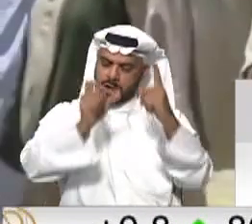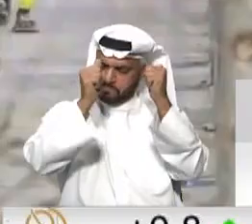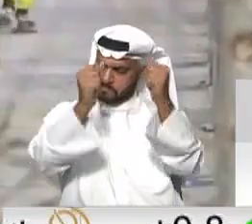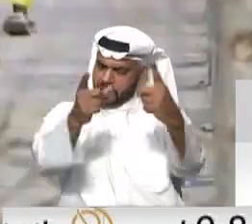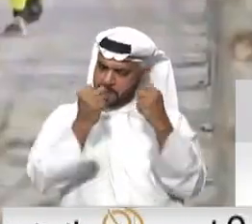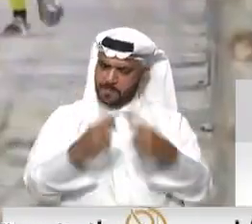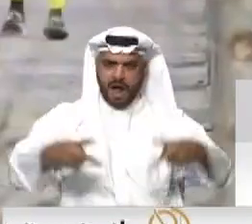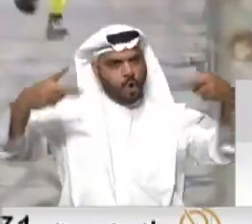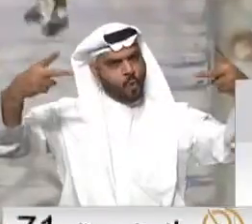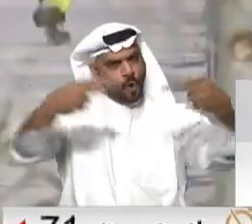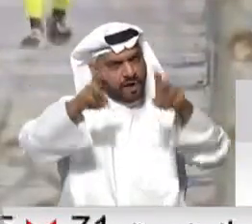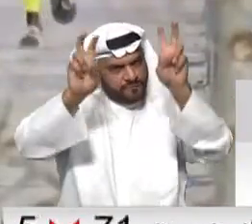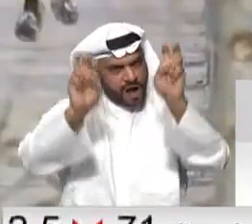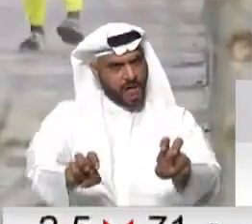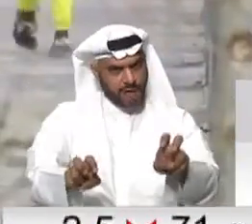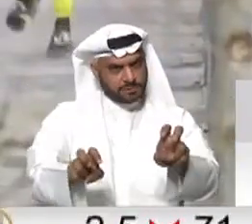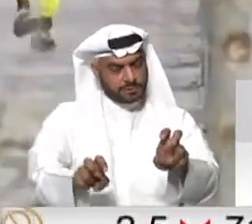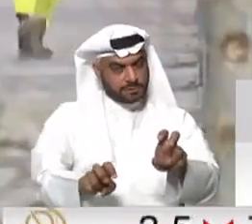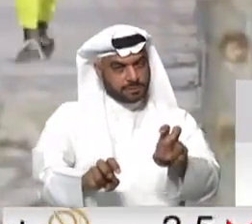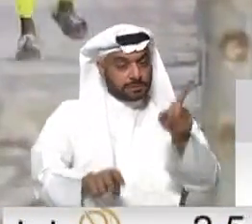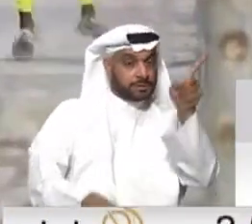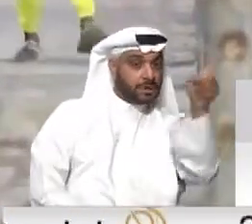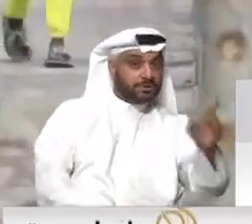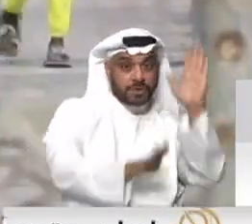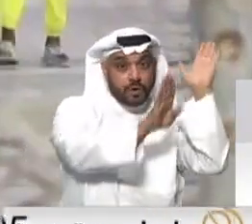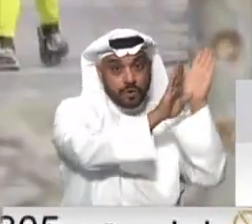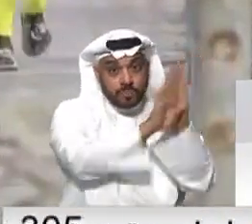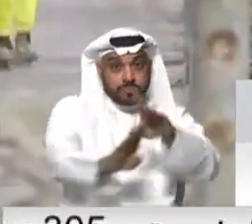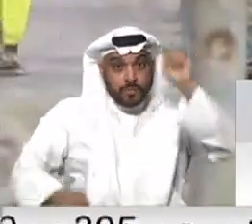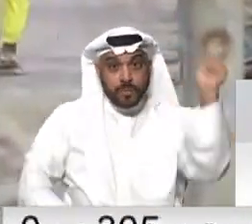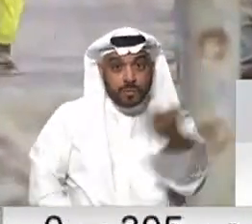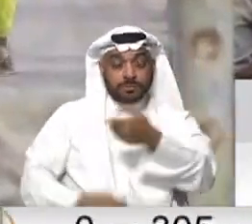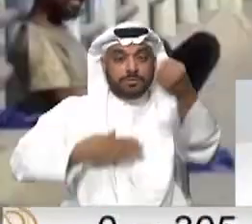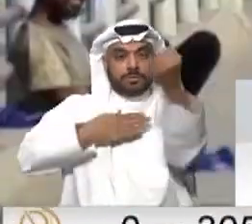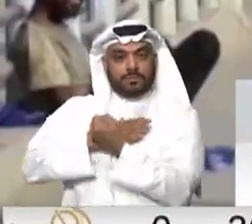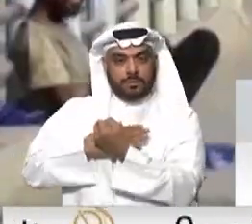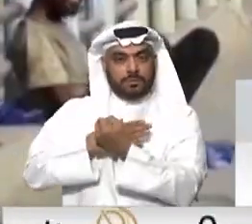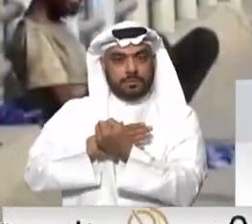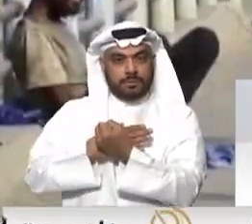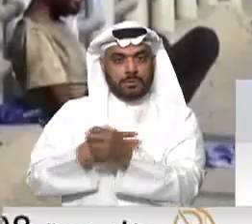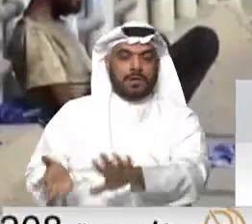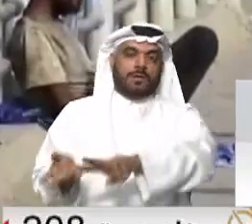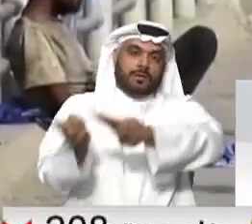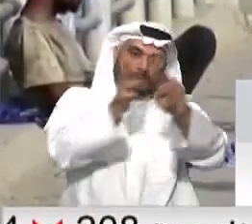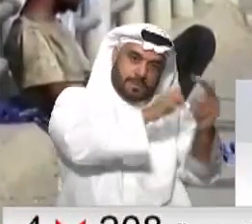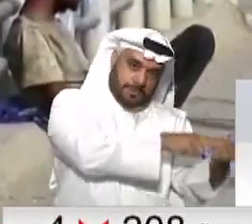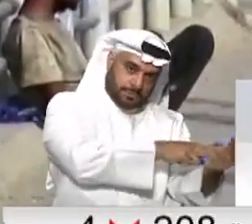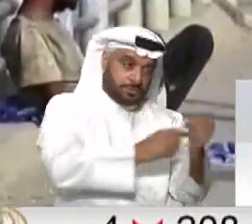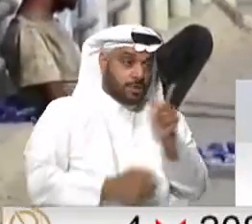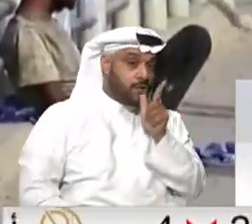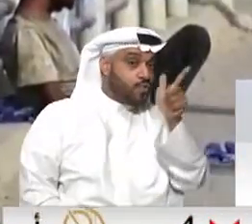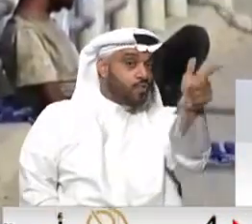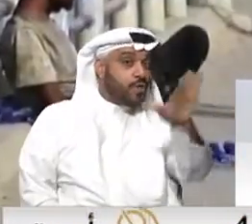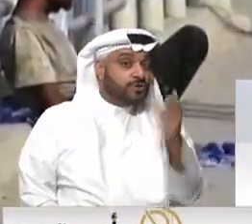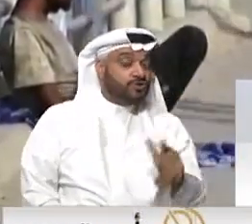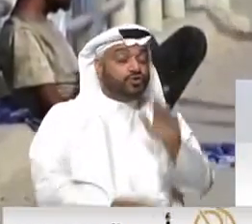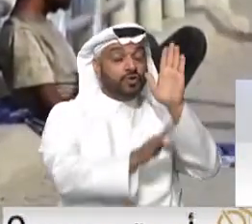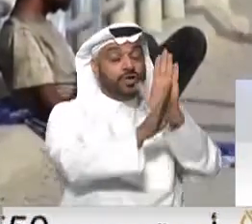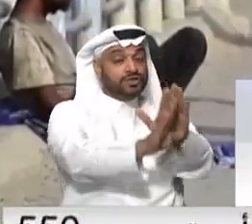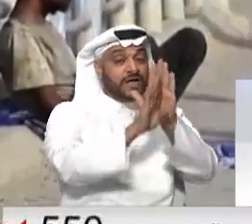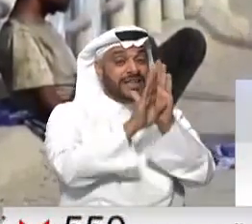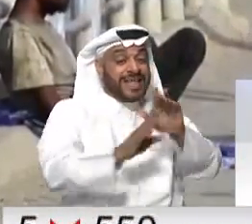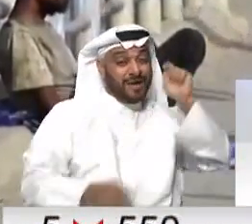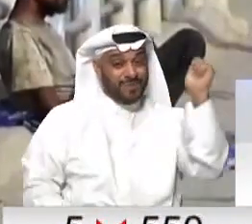اللاجئين من أن عدد الذين يلجؤون إلى تشاد هربا من المعارك الدائرة يتزايد بسرعة كبيرة، وقد وصل ما